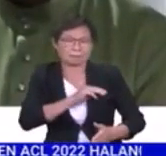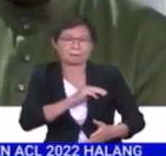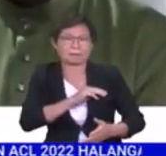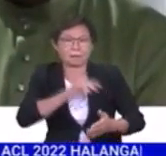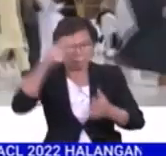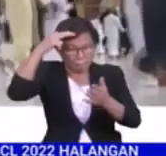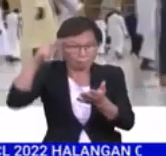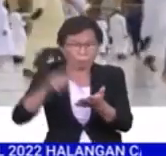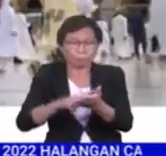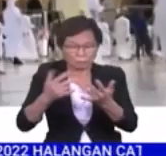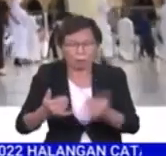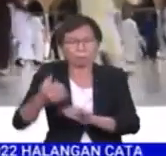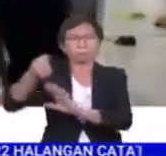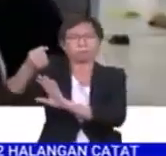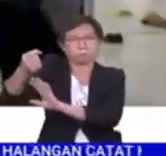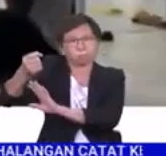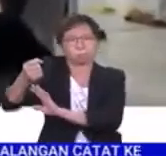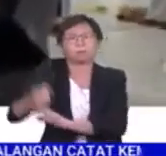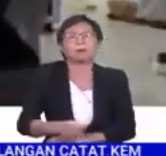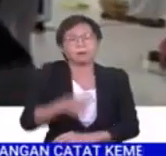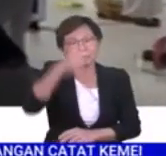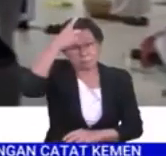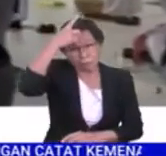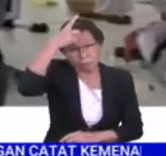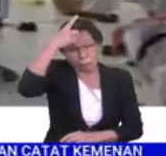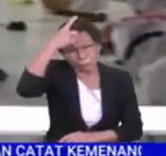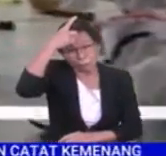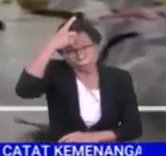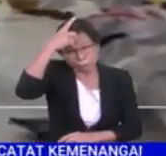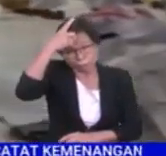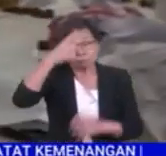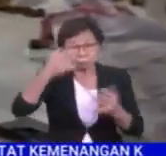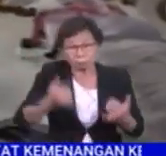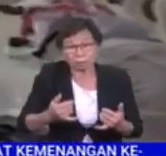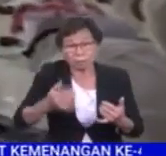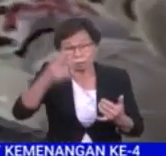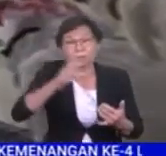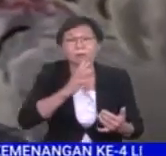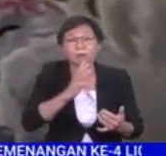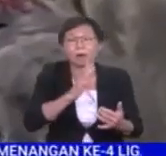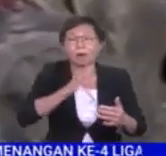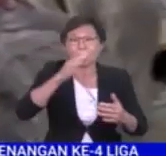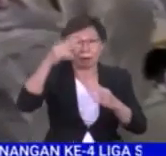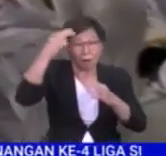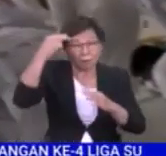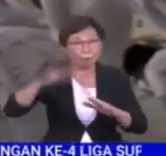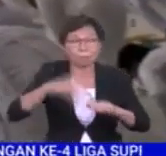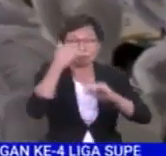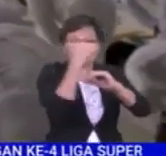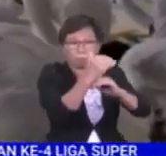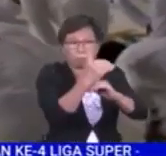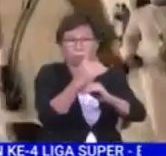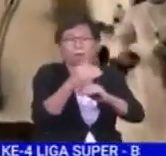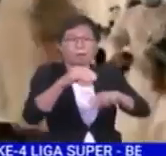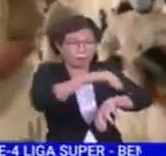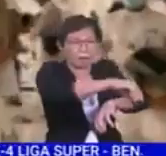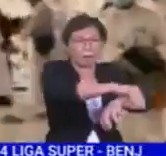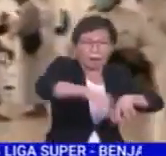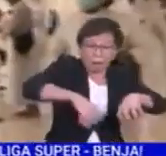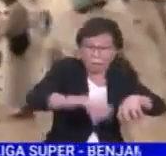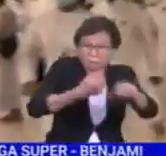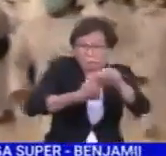gol Karena hati itu disebut masih ini Arab Saudi masih belum mengumumkannya kuota Haji kepada setiap negara